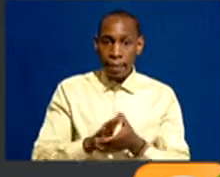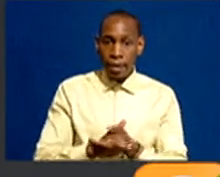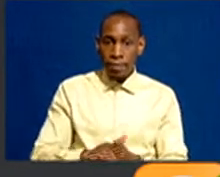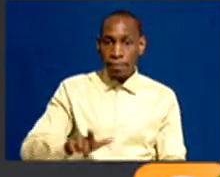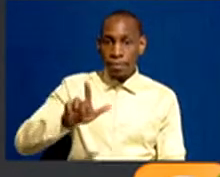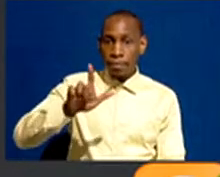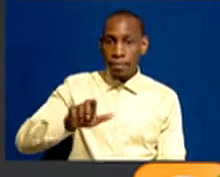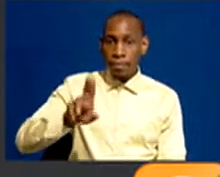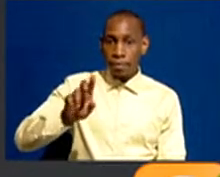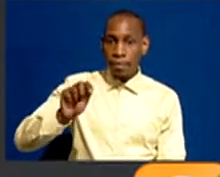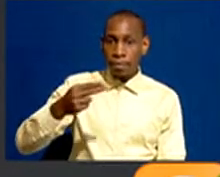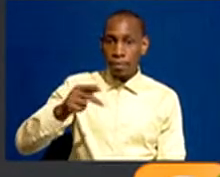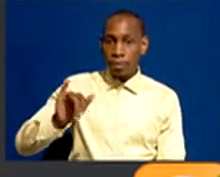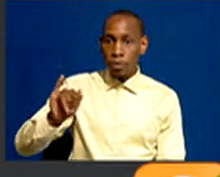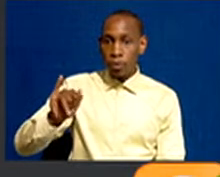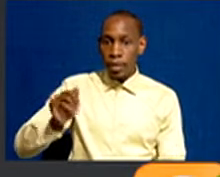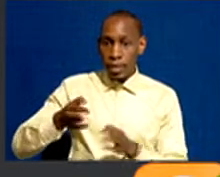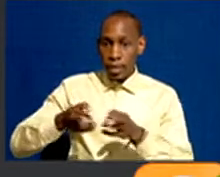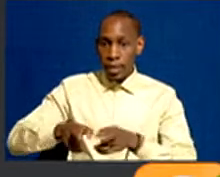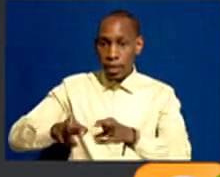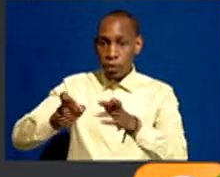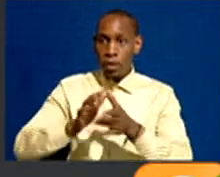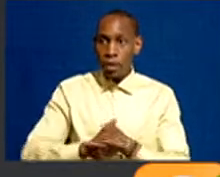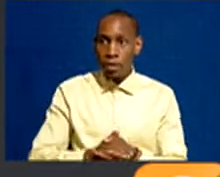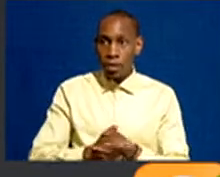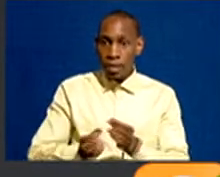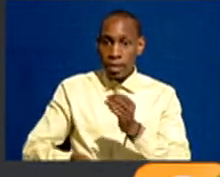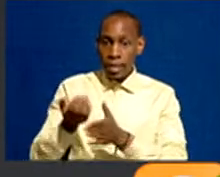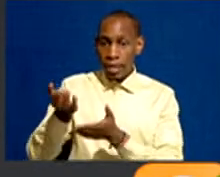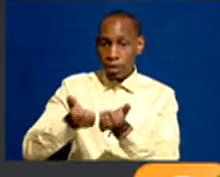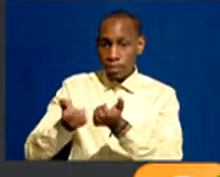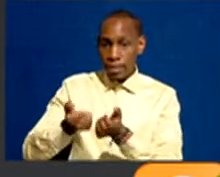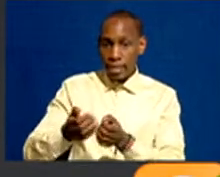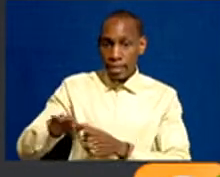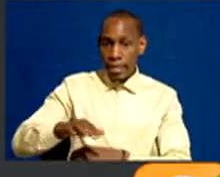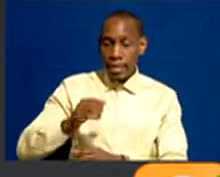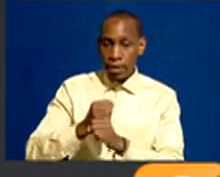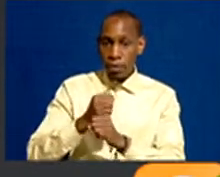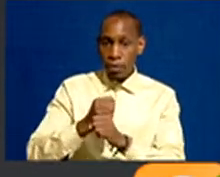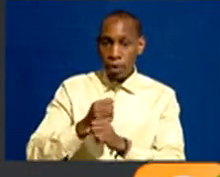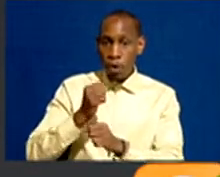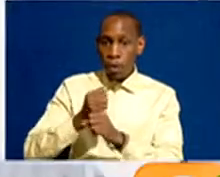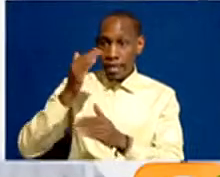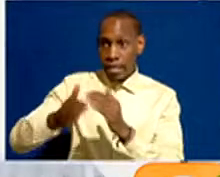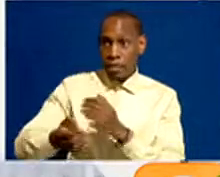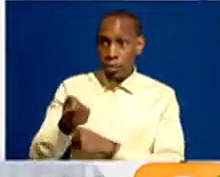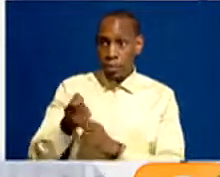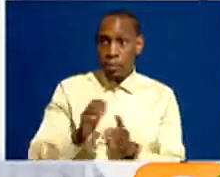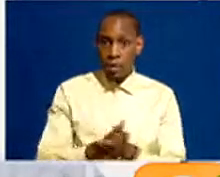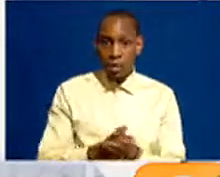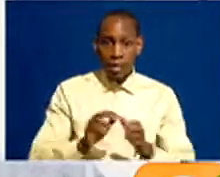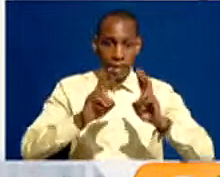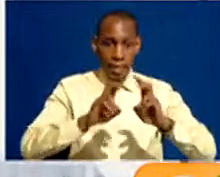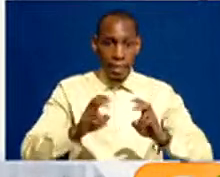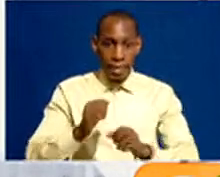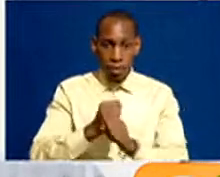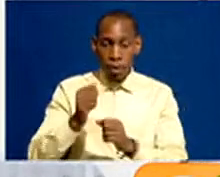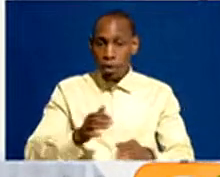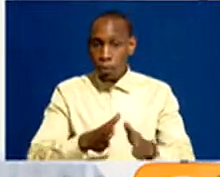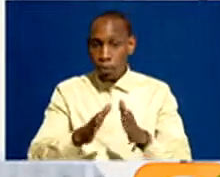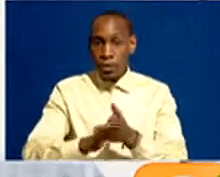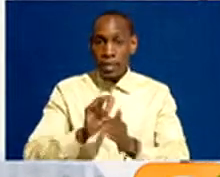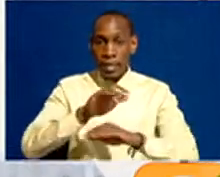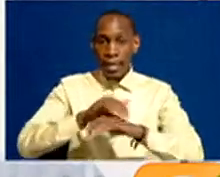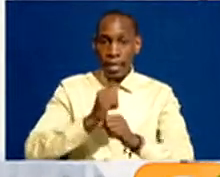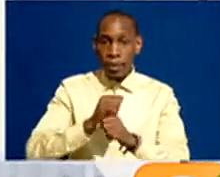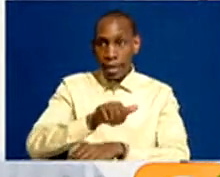Avenue. Kazi ikapungua kidogo kwa ile duka nilikuwa nimeajiriwa, tukasimamishwa kazi kidogo. Nikatafuta tu kazi hivyo, nikapata